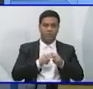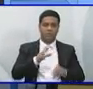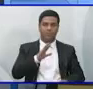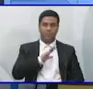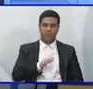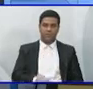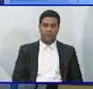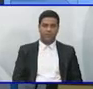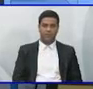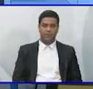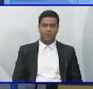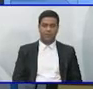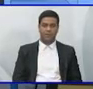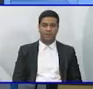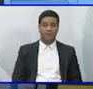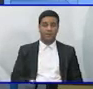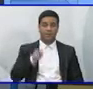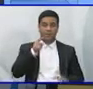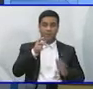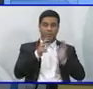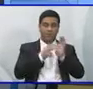dolzarbligicha qolaveradi.